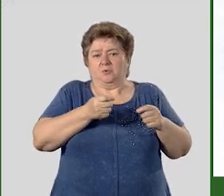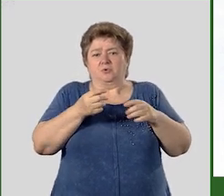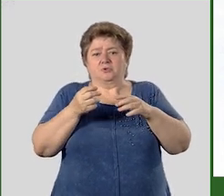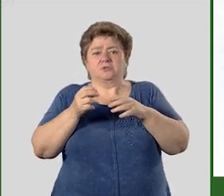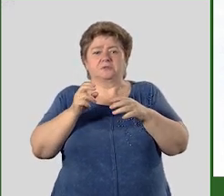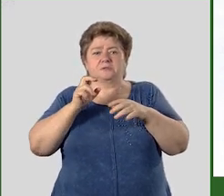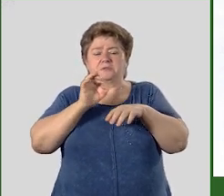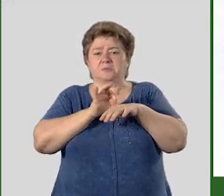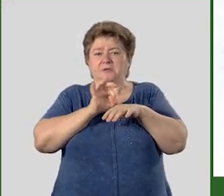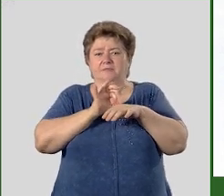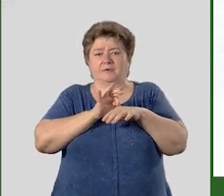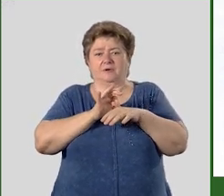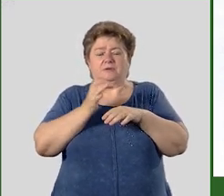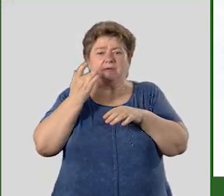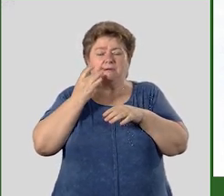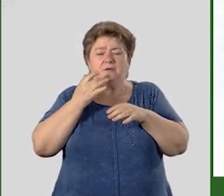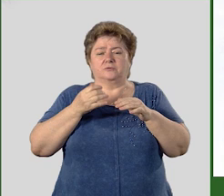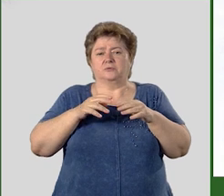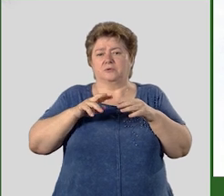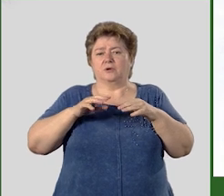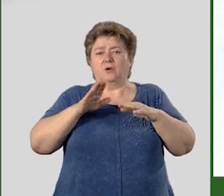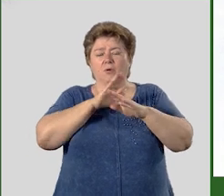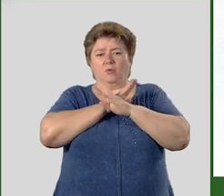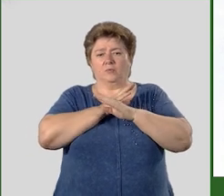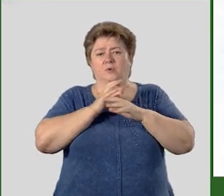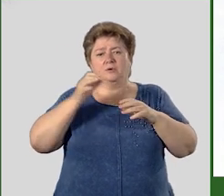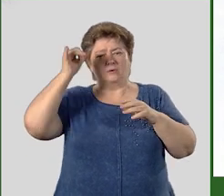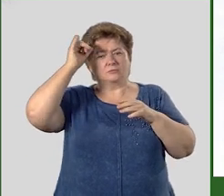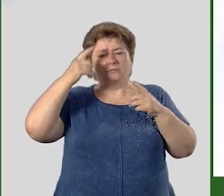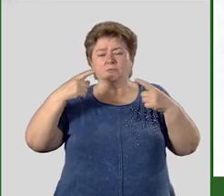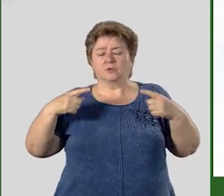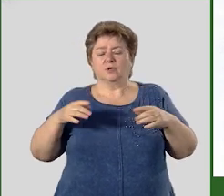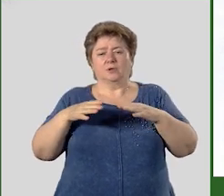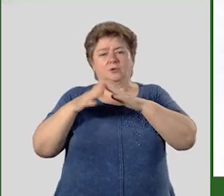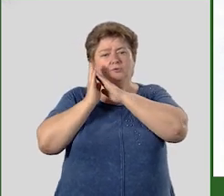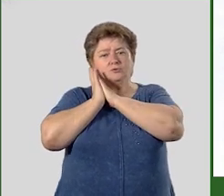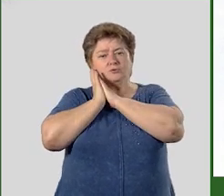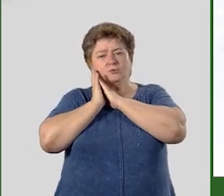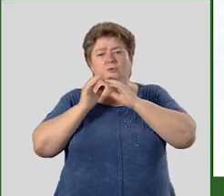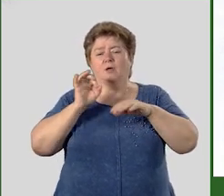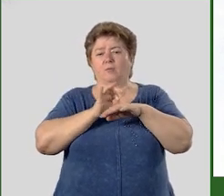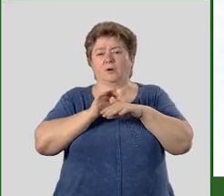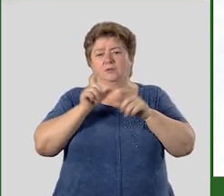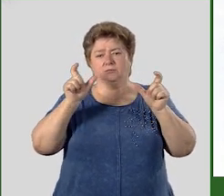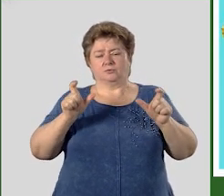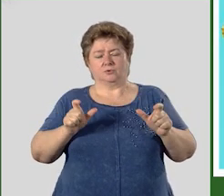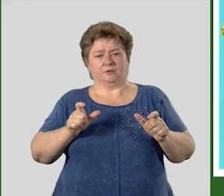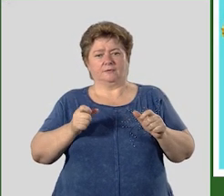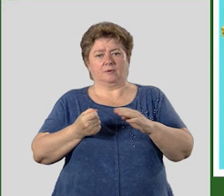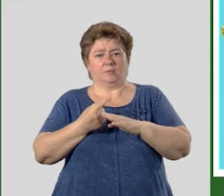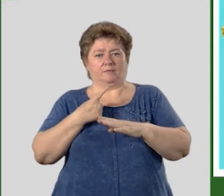опасного заболевания, вызывающего падеж скота и сонную болезнь у человека.